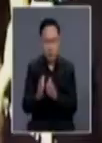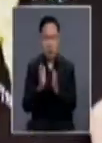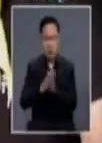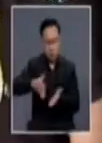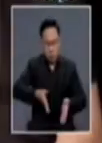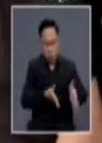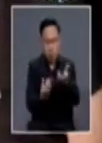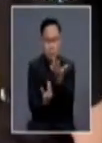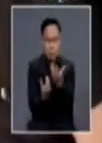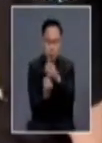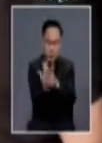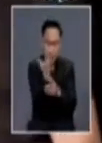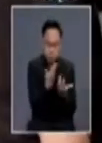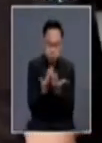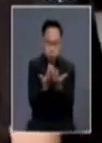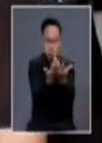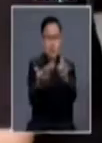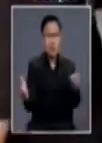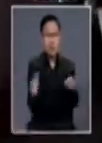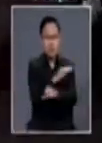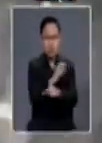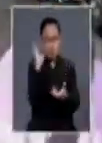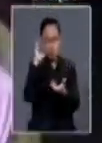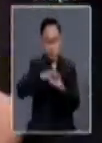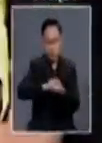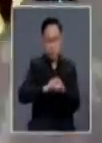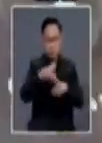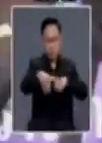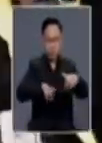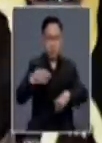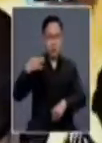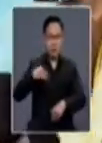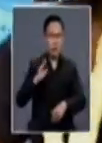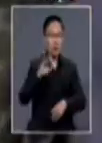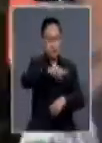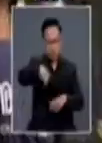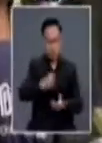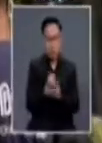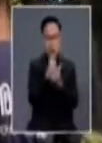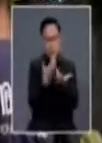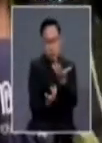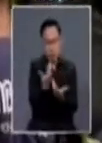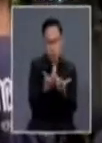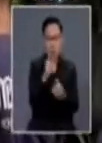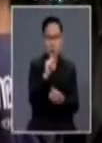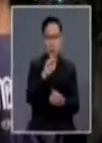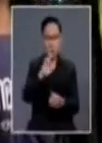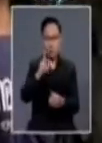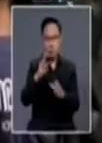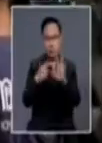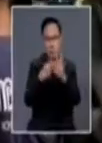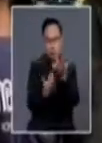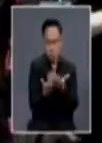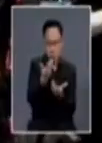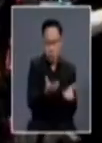างน้ำร่วมกับหน่วยงานและกลุ่มประชาชนจิตอาสาในพื้นที่กำจัดผักตบชวาที่กีดขวางทางลำน้ำสายหลักและส